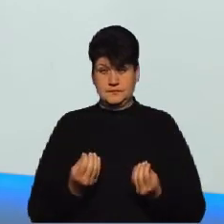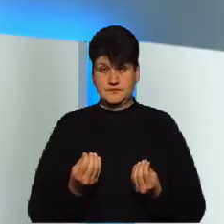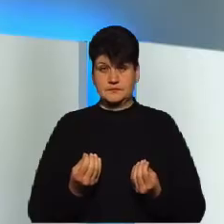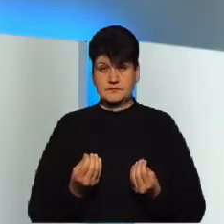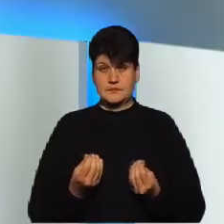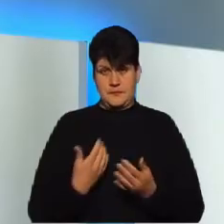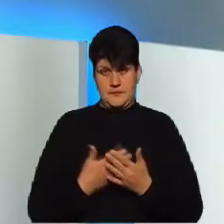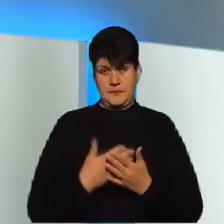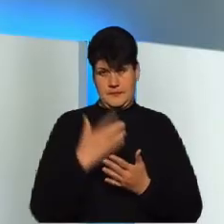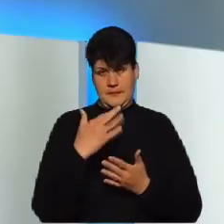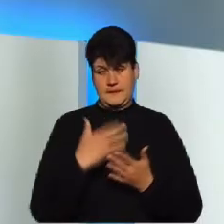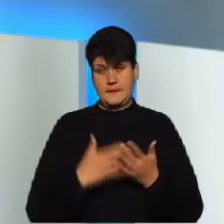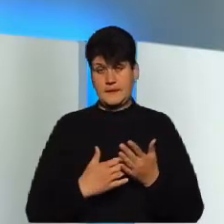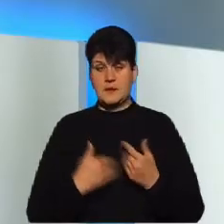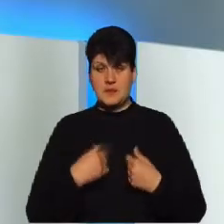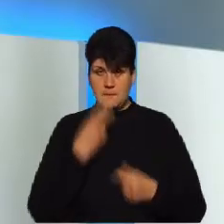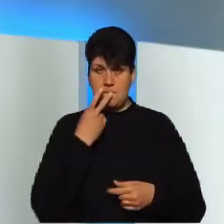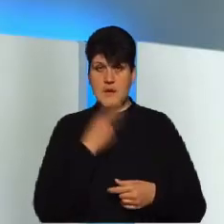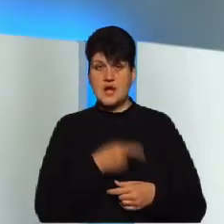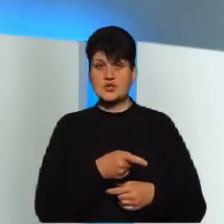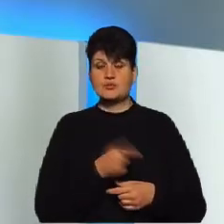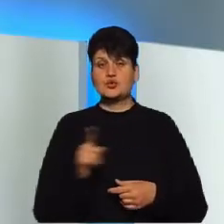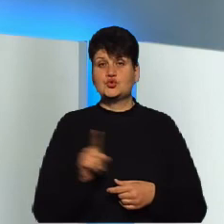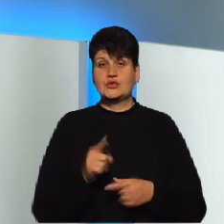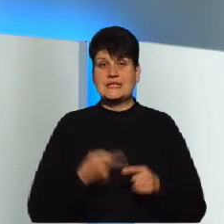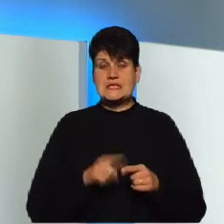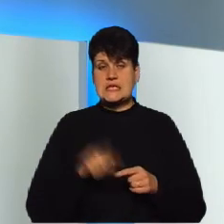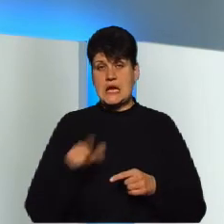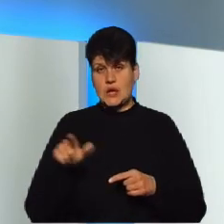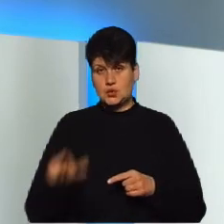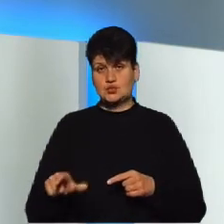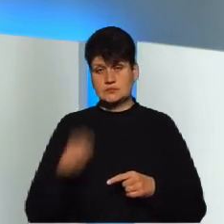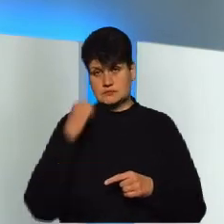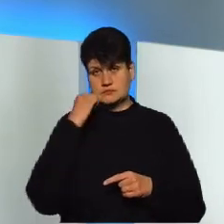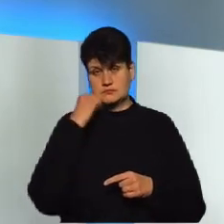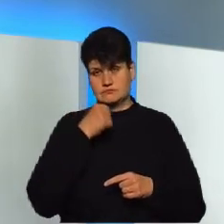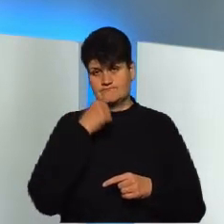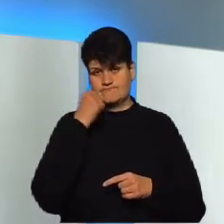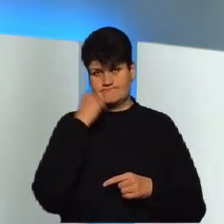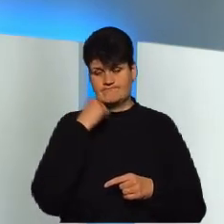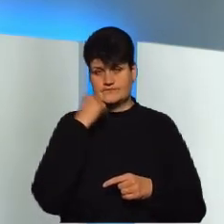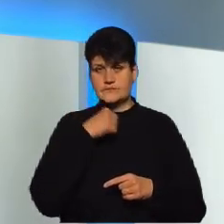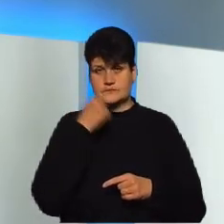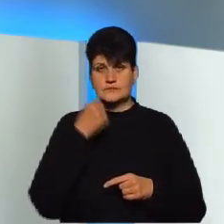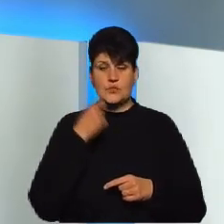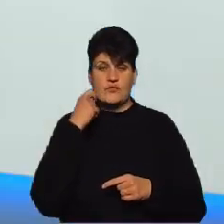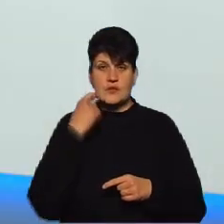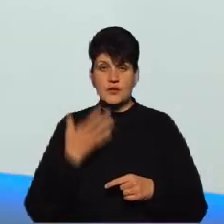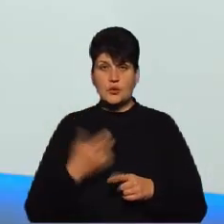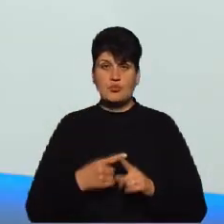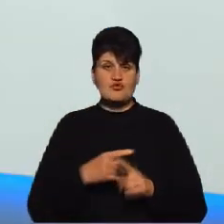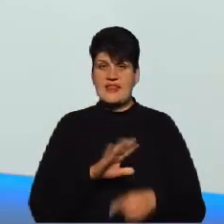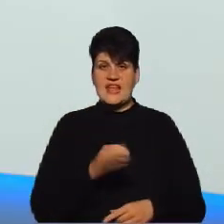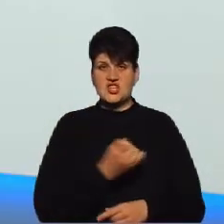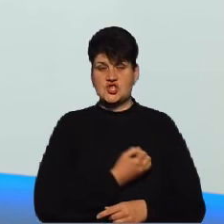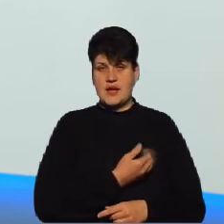статистику, то ми бачимо, що це люди саме такого віку. Ну і плюс нещеплені.